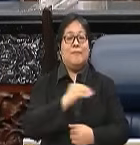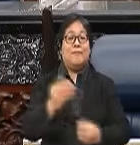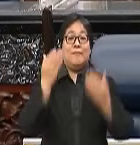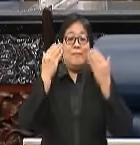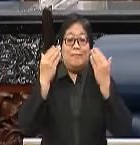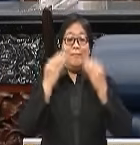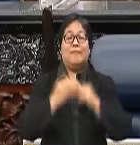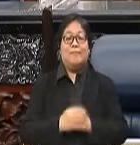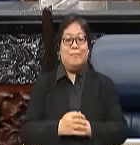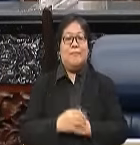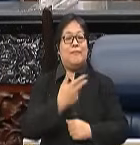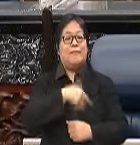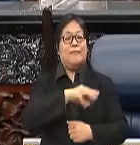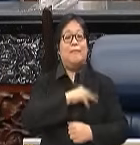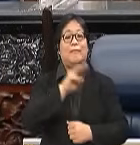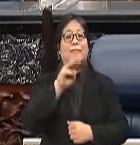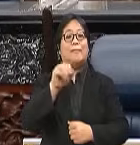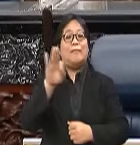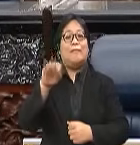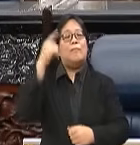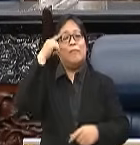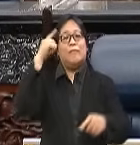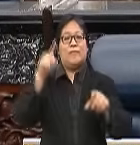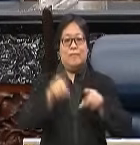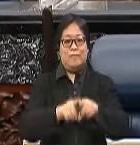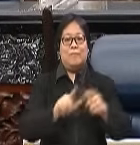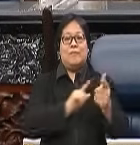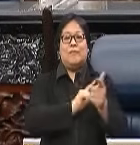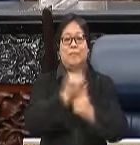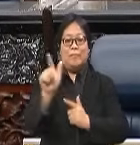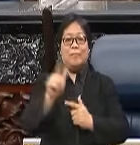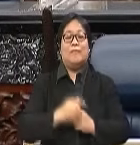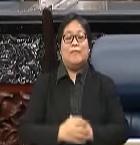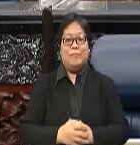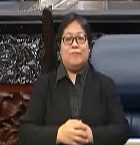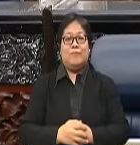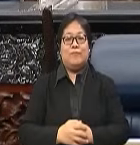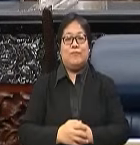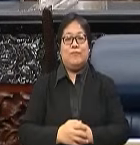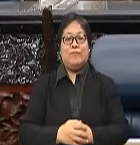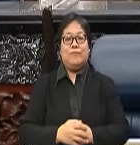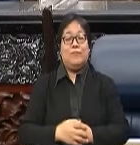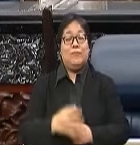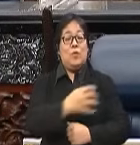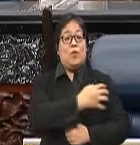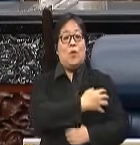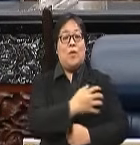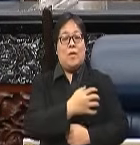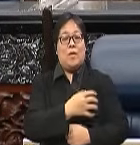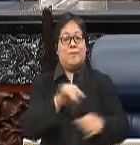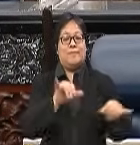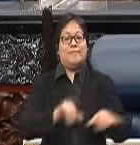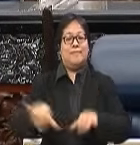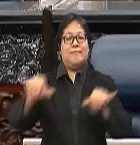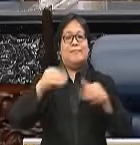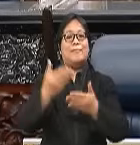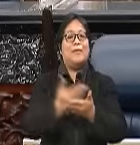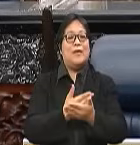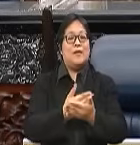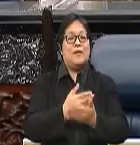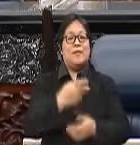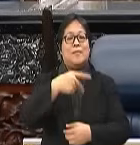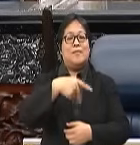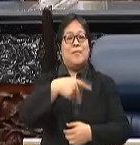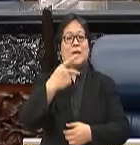alhamdulillah saya Kementerian Keuangan Tahun setuju dan meluluskan dengan muat menguat kuasakan putrining baru yaitu